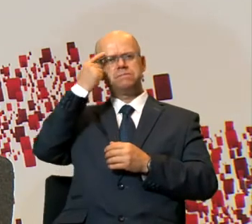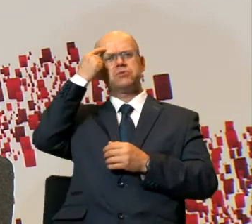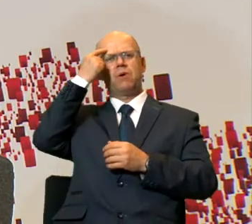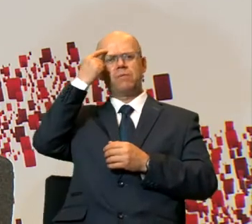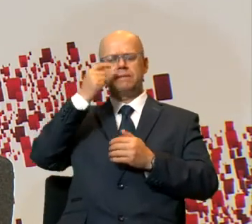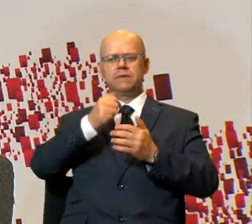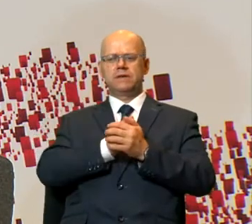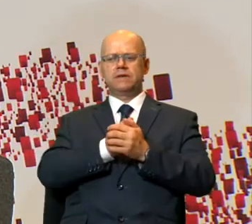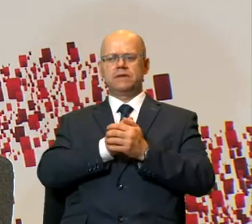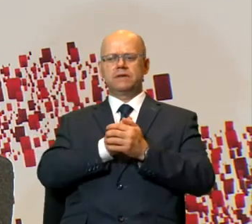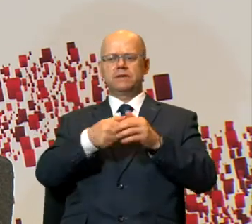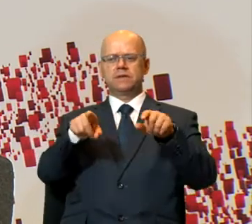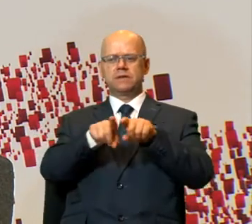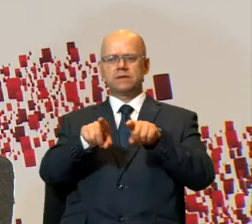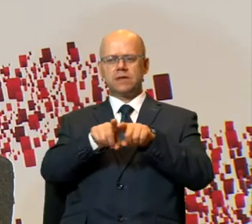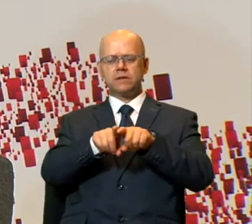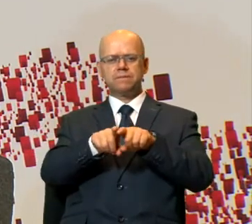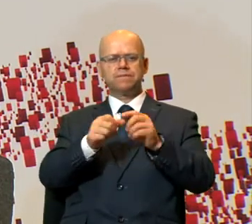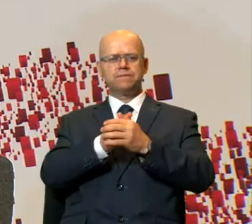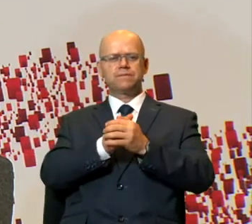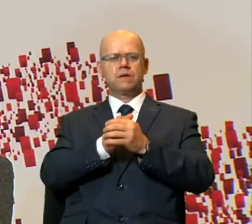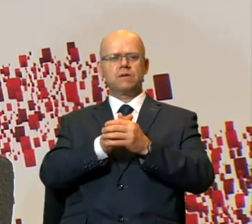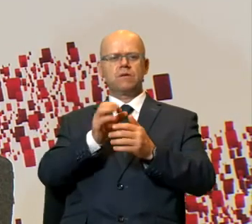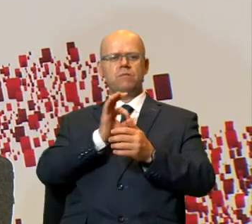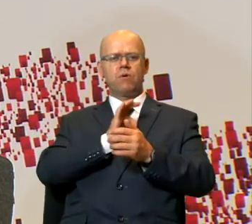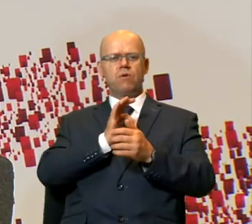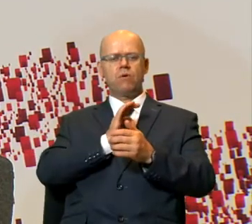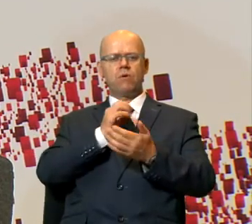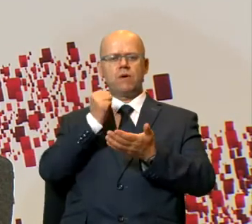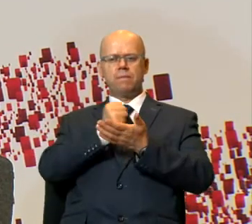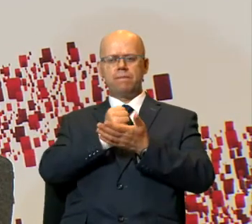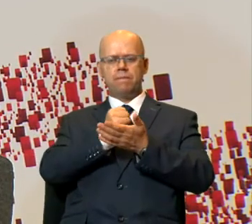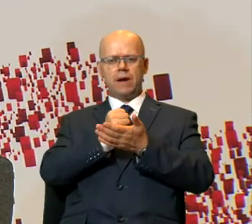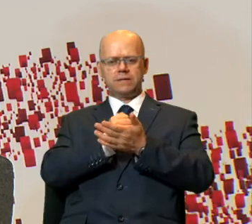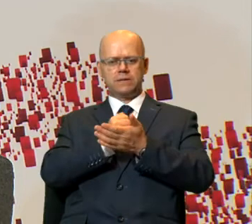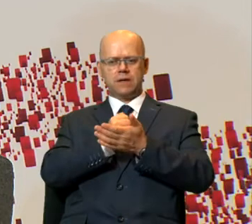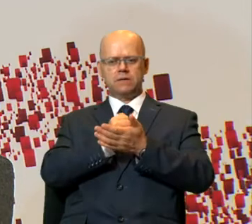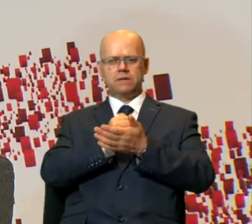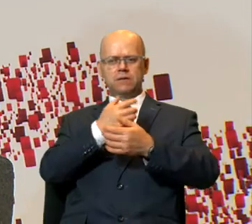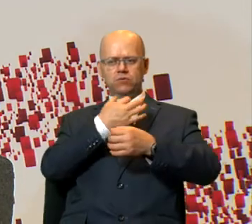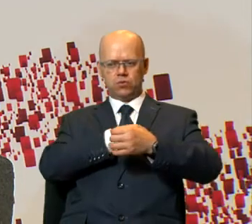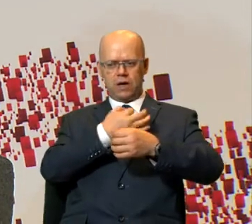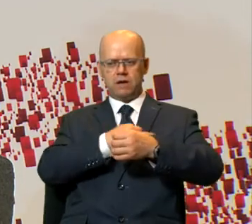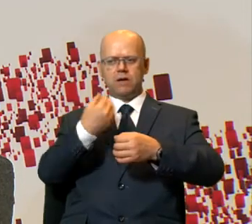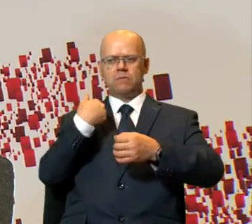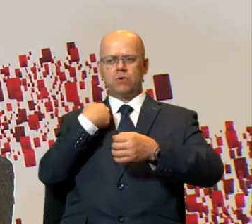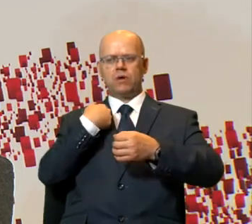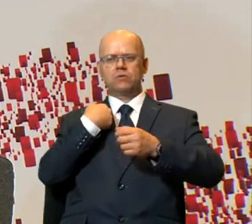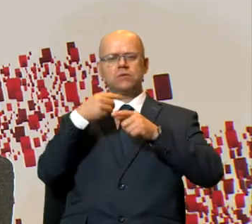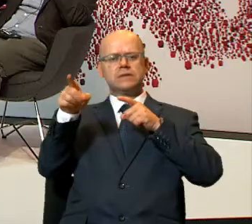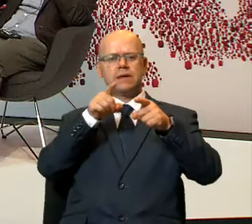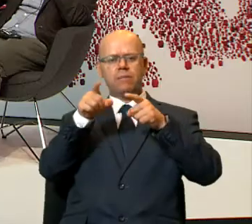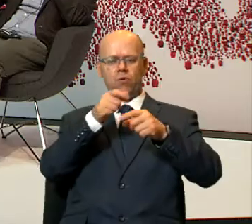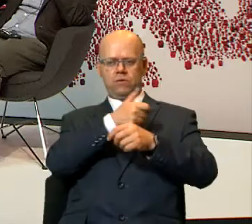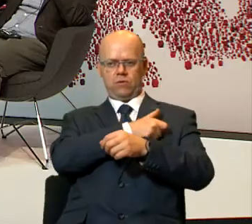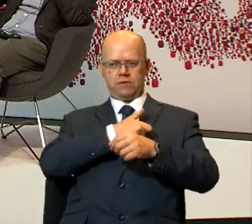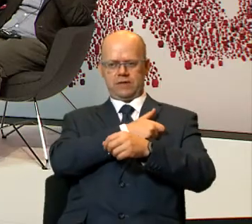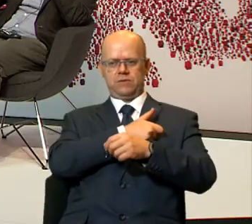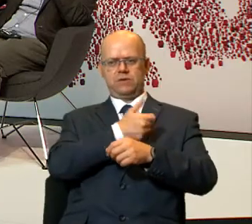i do tego stopnia, że moją pracę magisterską pisałam właśnie o symbolice Solidarności. To już 20